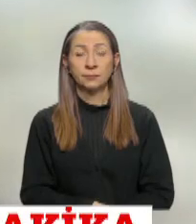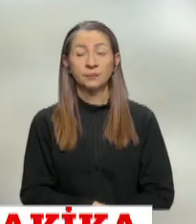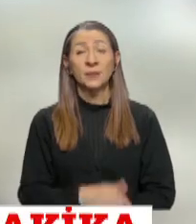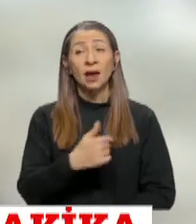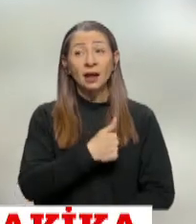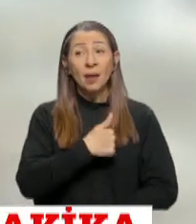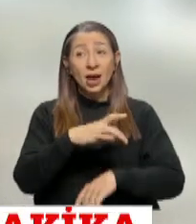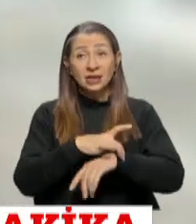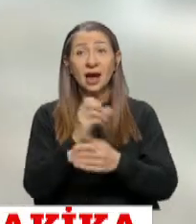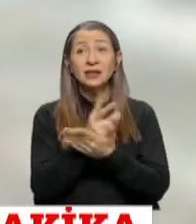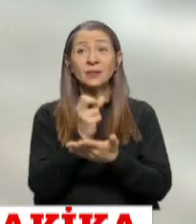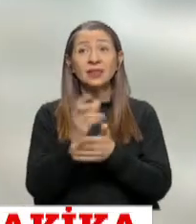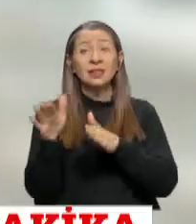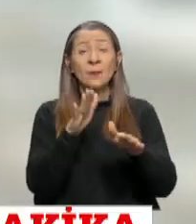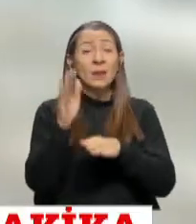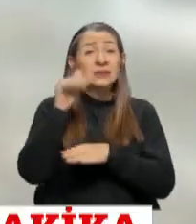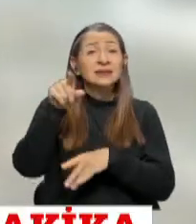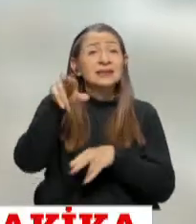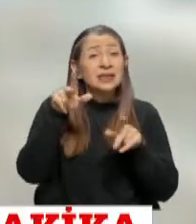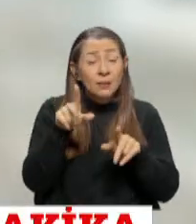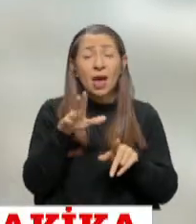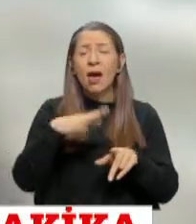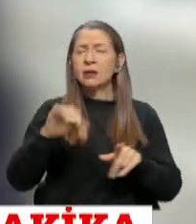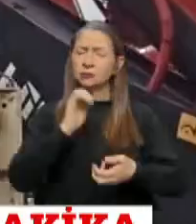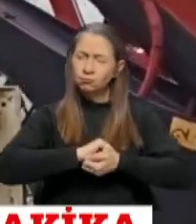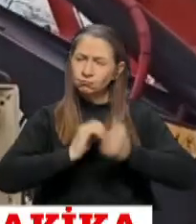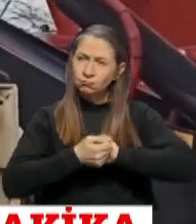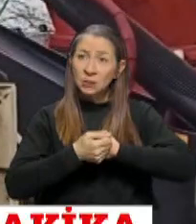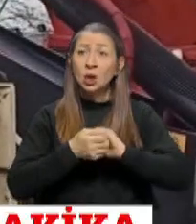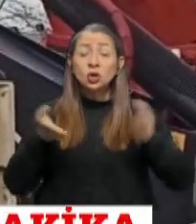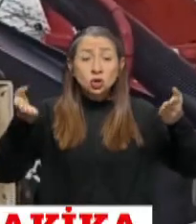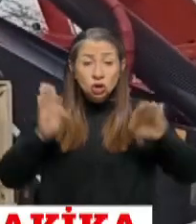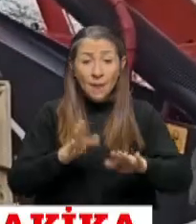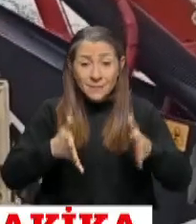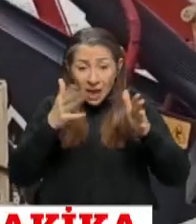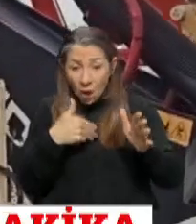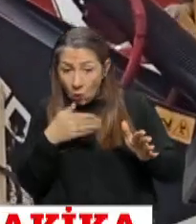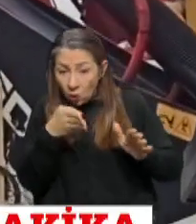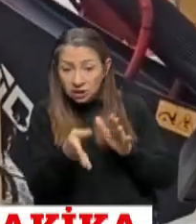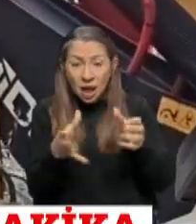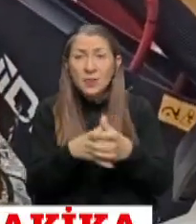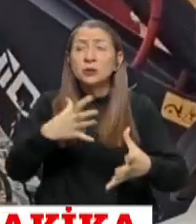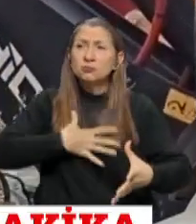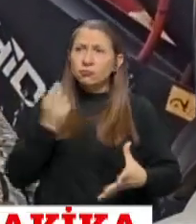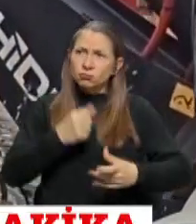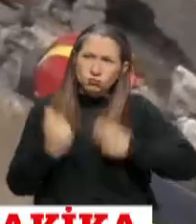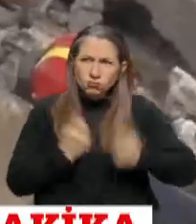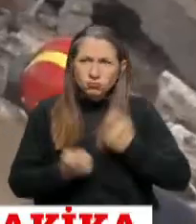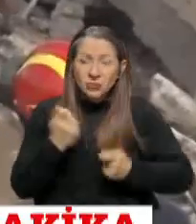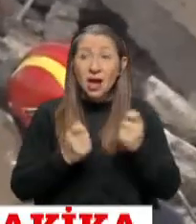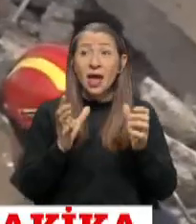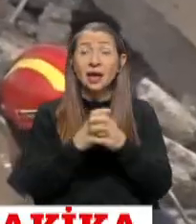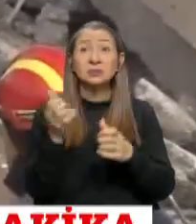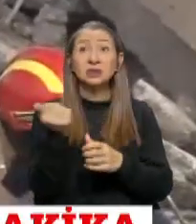Kalp hastası Adıyamanlı depremzede gibi herkes seferber. Çöken binalara ulaşan ekipler canla başla çalışıyor.